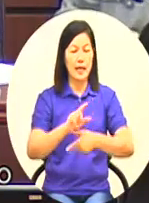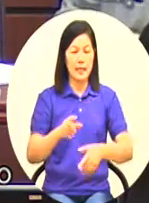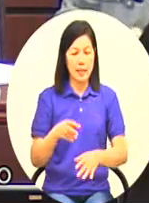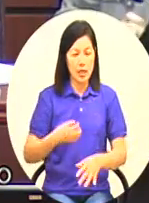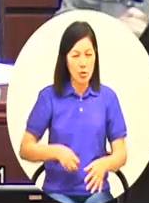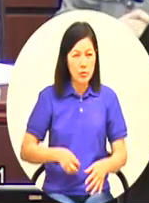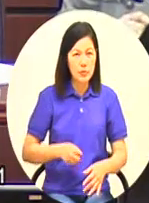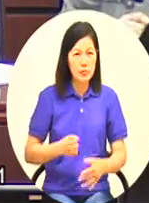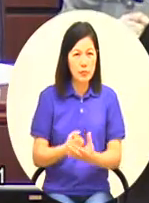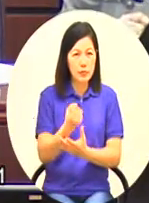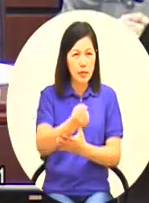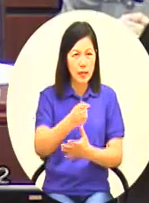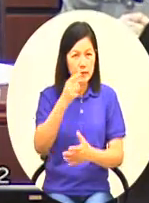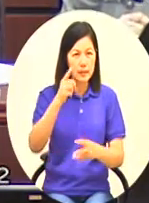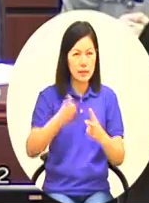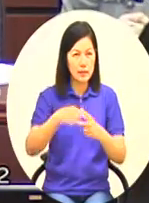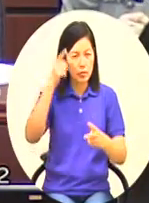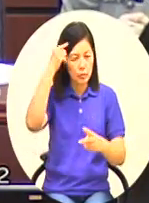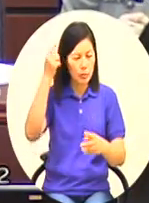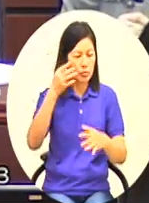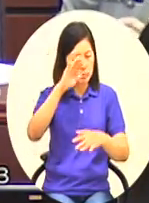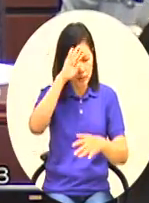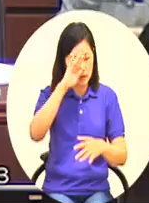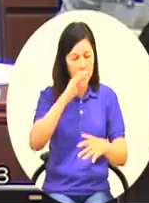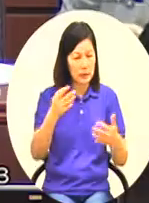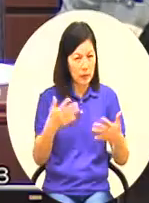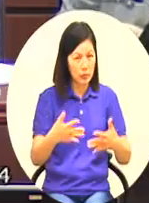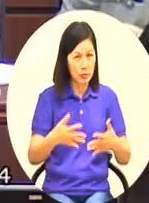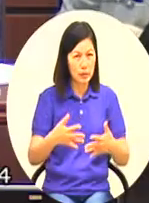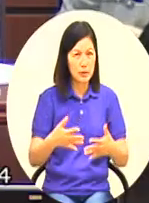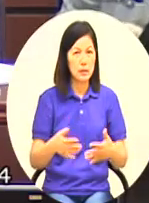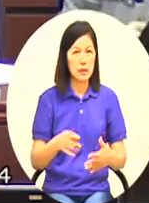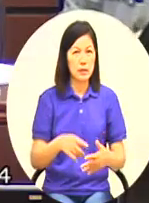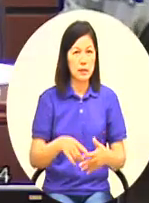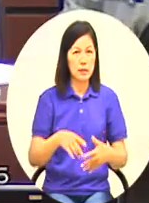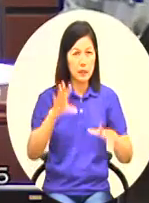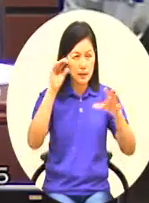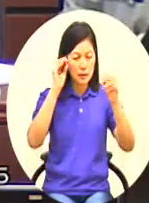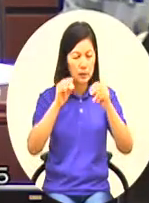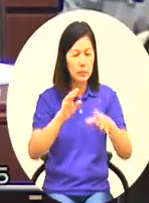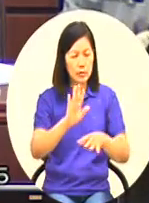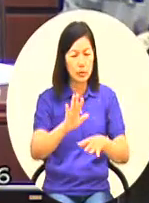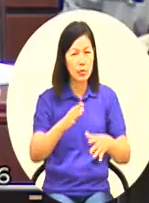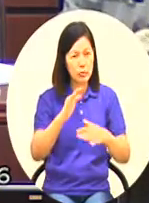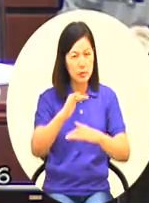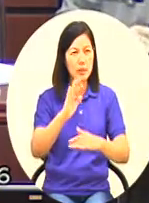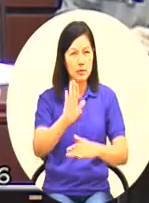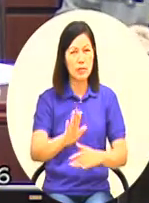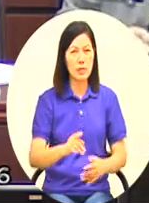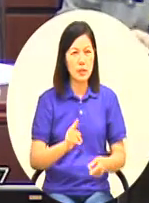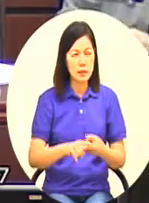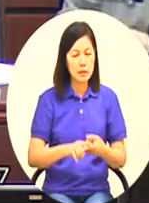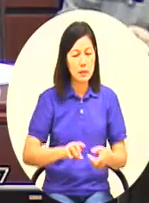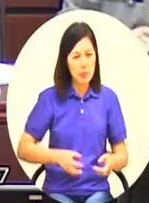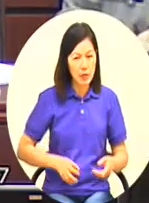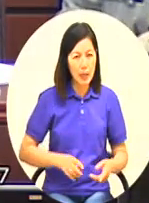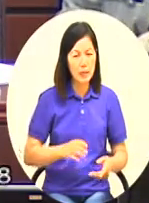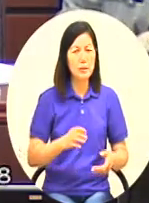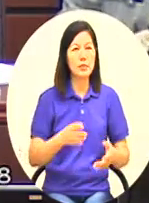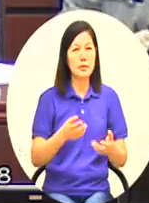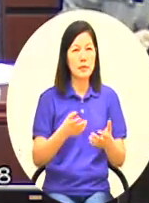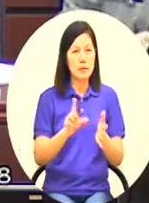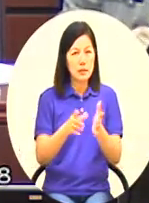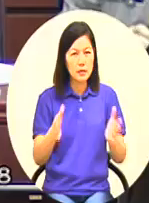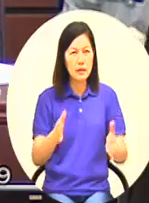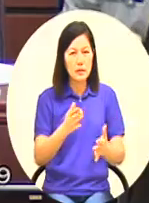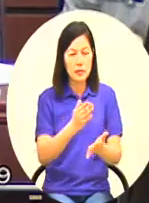问题，那目前在医学上所知有限啦，不过吼、哦，伊那。伫咱怀孕分三期来讲，伊若第一